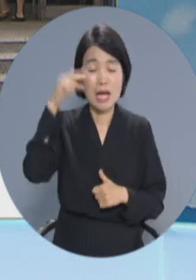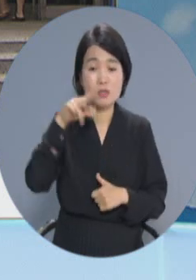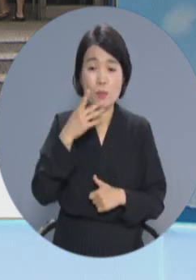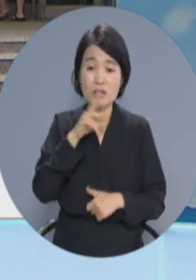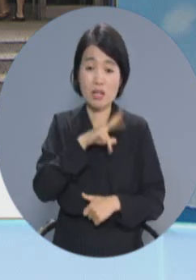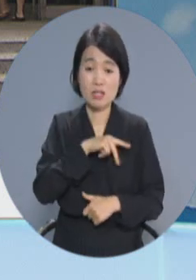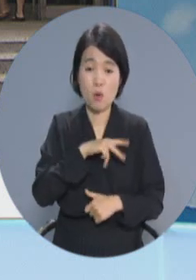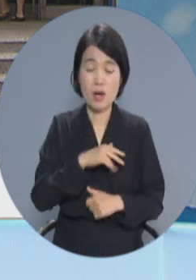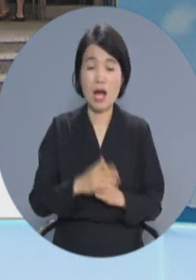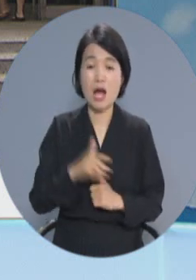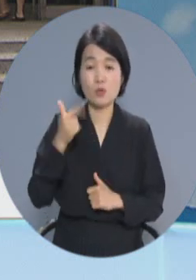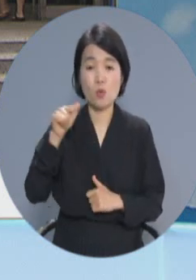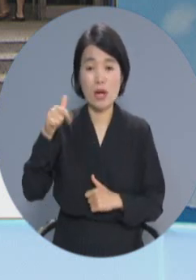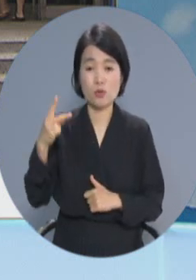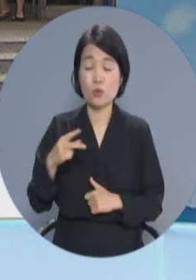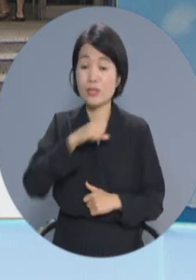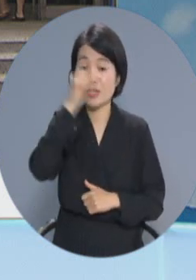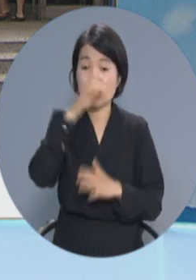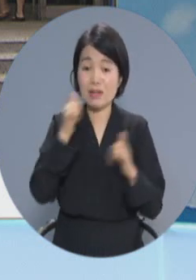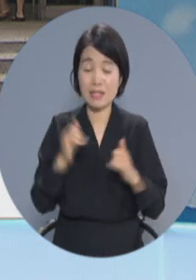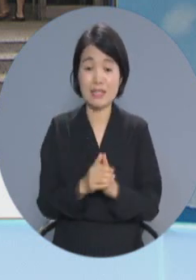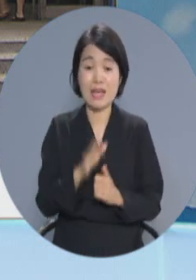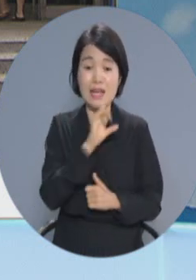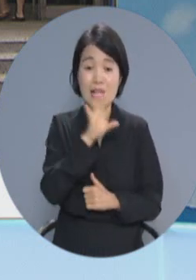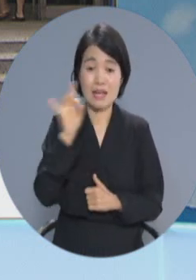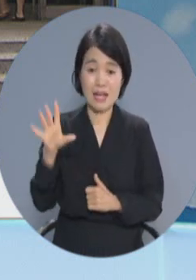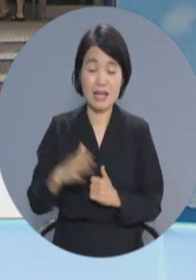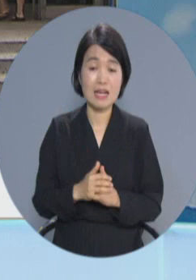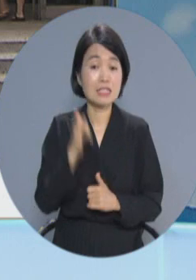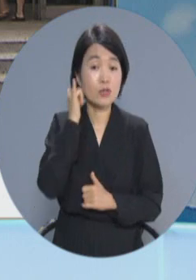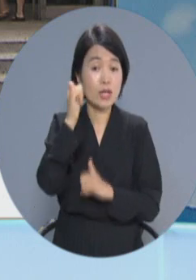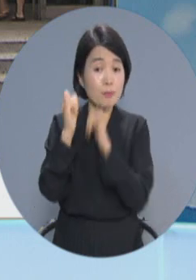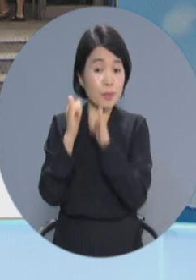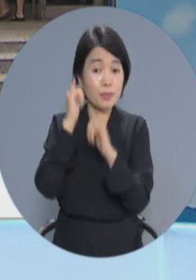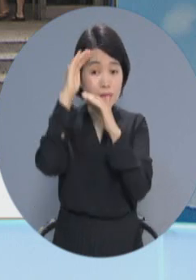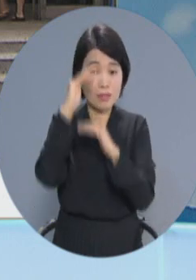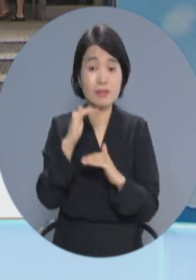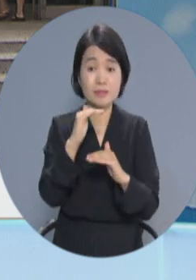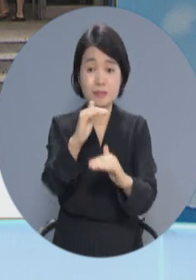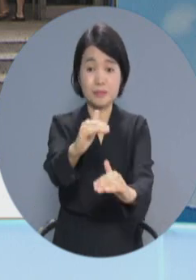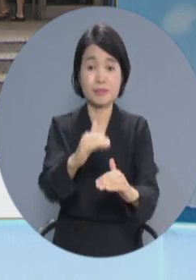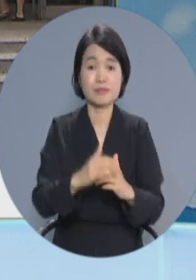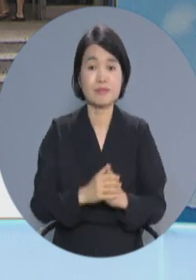의원과 노관규 당선인 각각 전화 인터뷰로 만나봤습니다. 박광수 기자입니다.